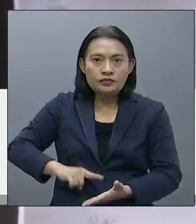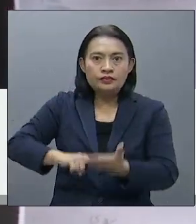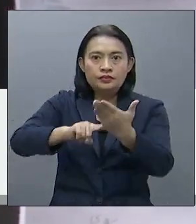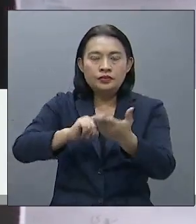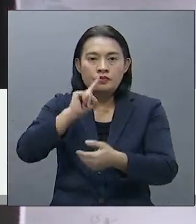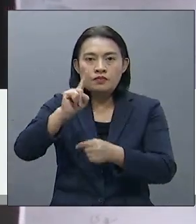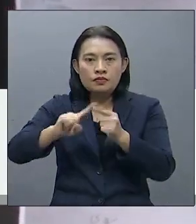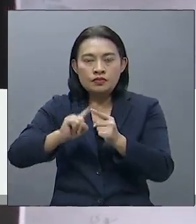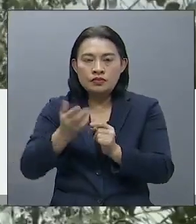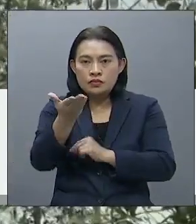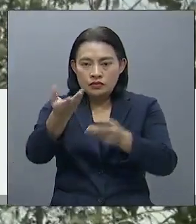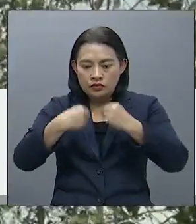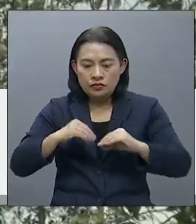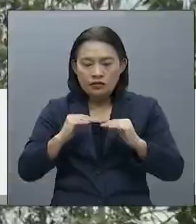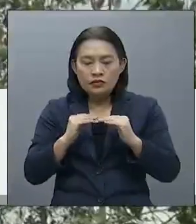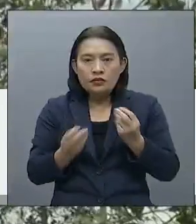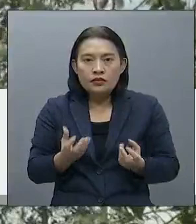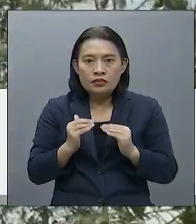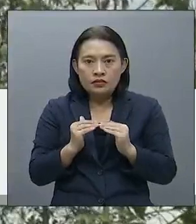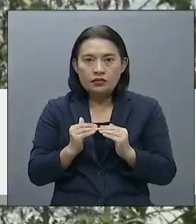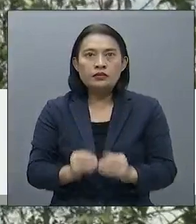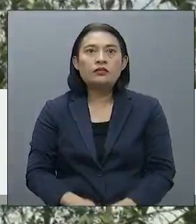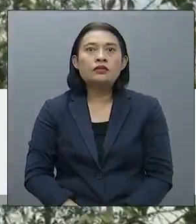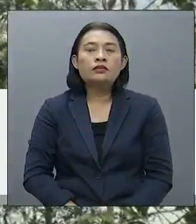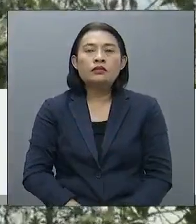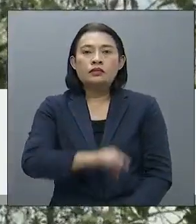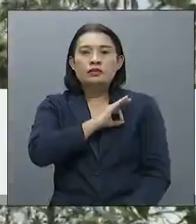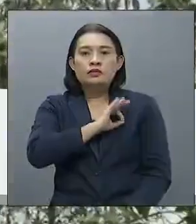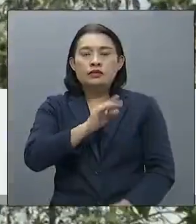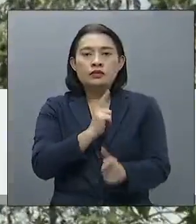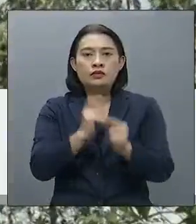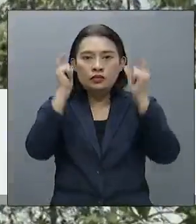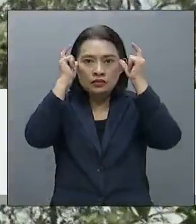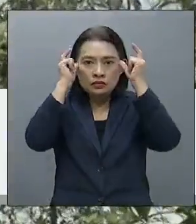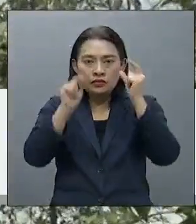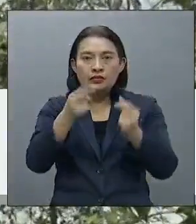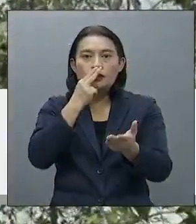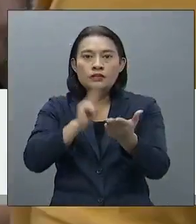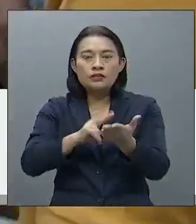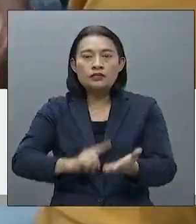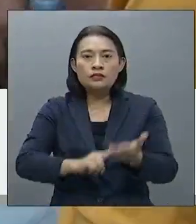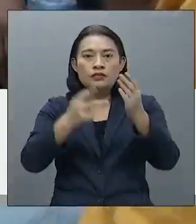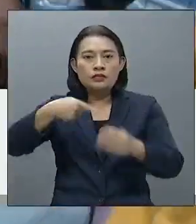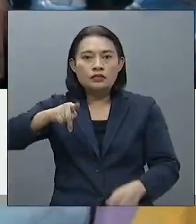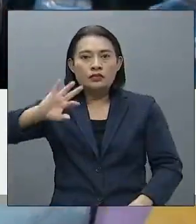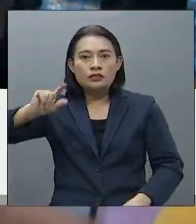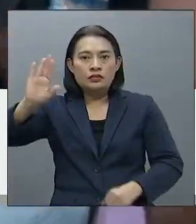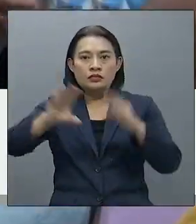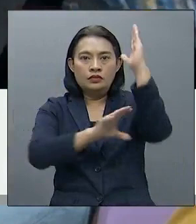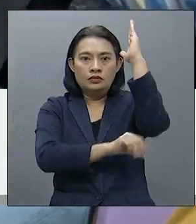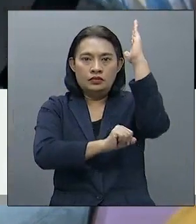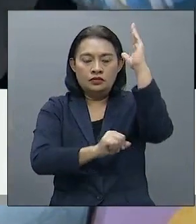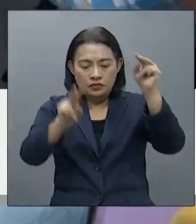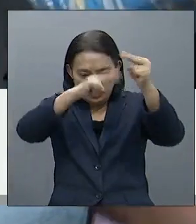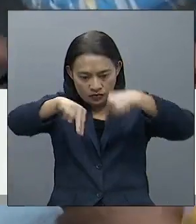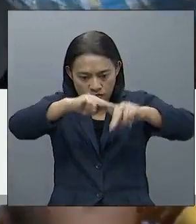านเรียกร้องขอความเป็นธรรมล่าสุดนั้นทางสมาชิกกลุ่มผู้เลี้ยงโคก็เตรียมจะส่งหนังสือไปถึงปปช.สงขลานะคะเรียกร้องให้ตรวจสอบ